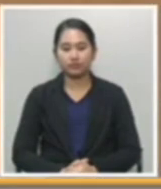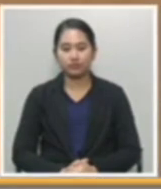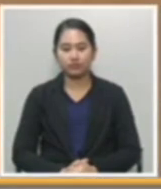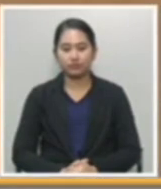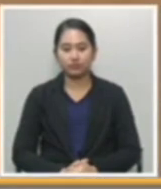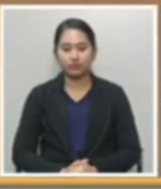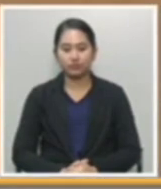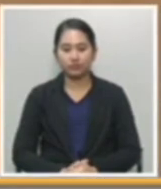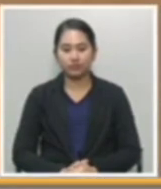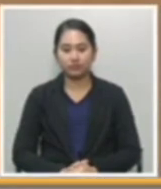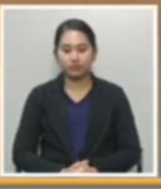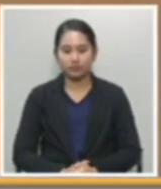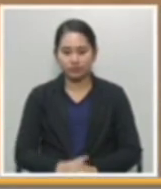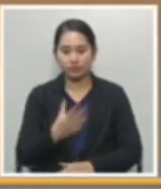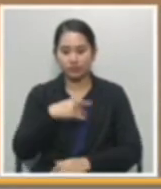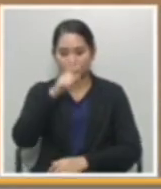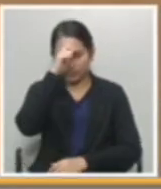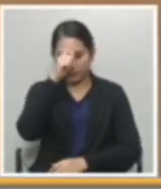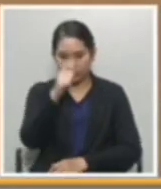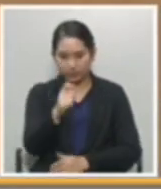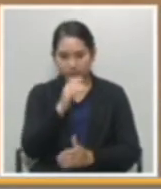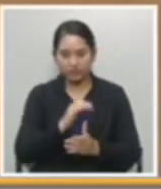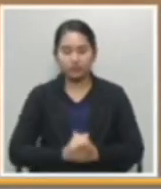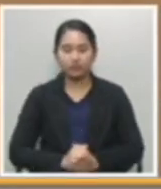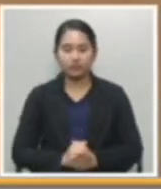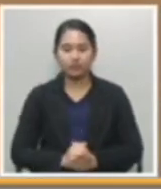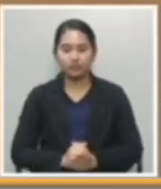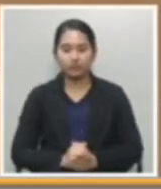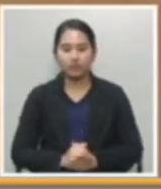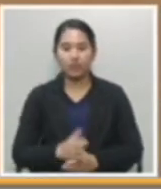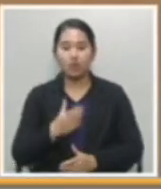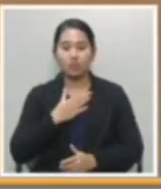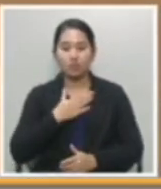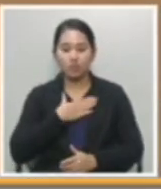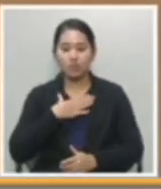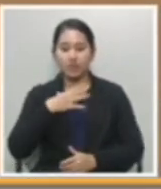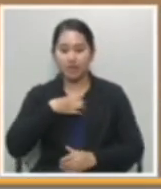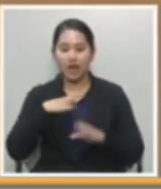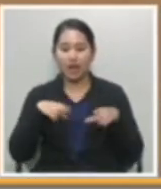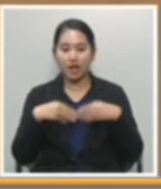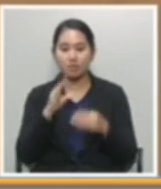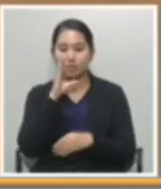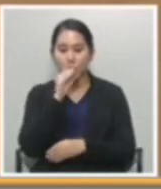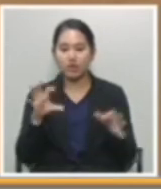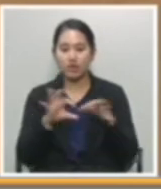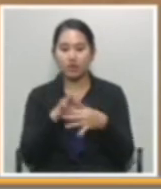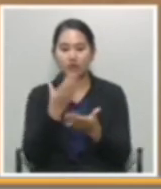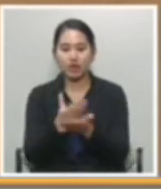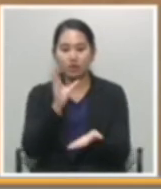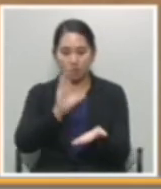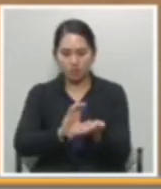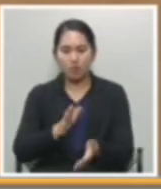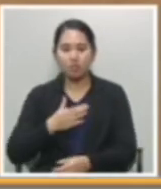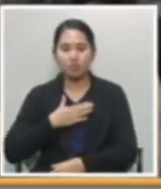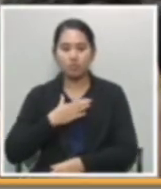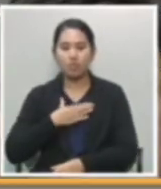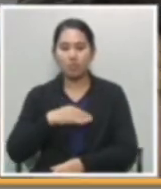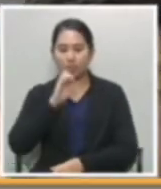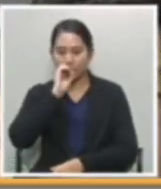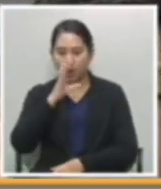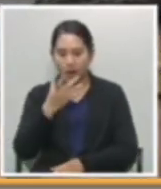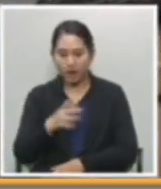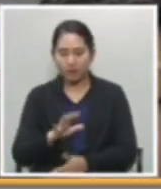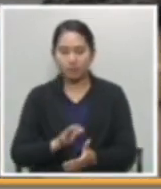ท่านเสรีพิสุทธิ์ครับด้วยความเคารพนะครับผมอยากให้ท่านเข้าสู่เนื้อหาของงบประมาณครับ ก็ผมกราบเรียนท่านผม